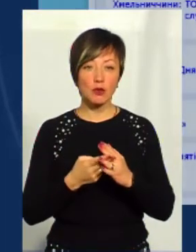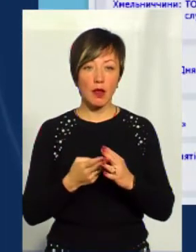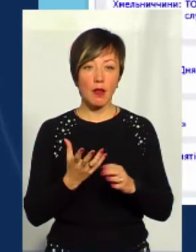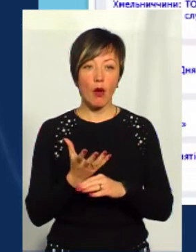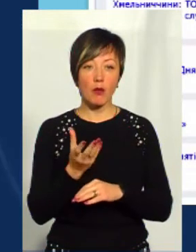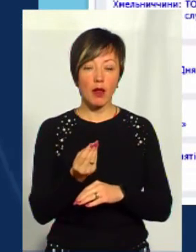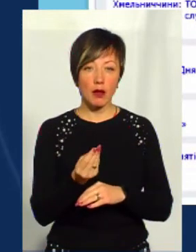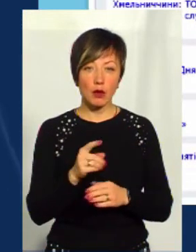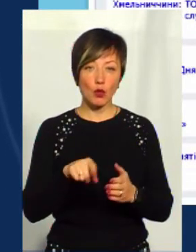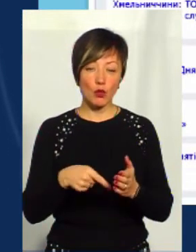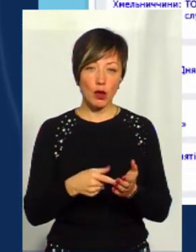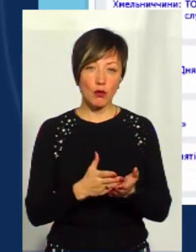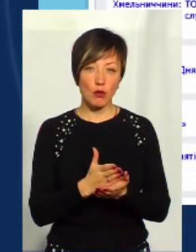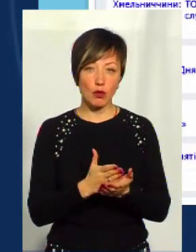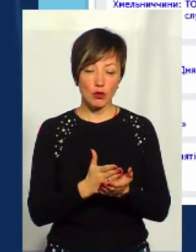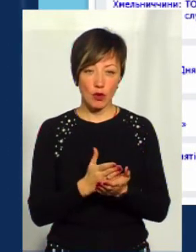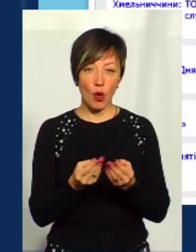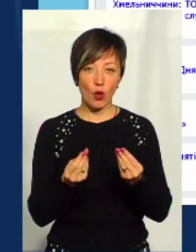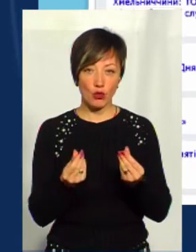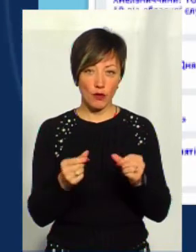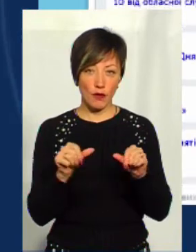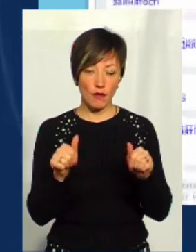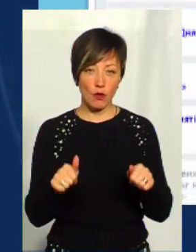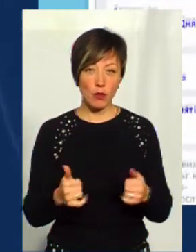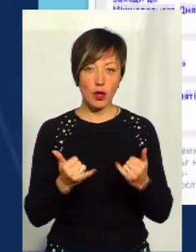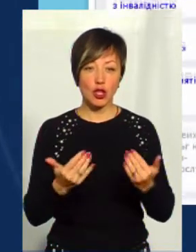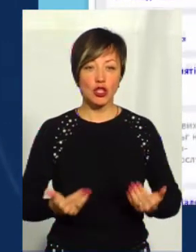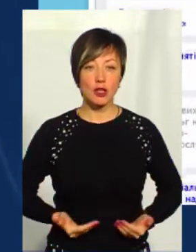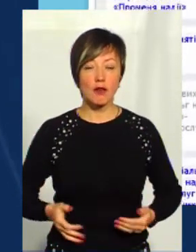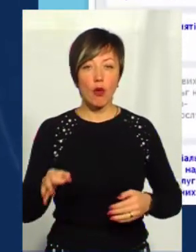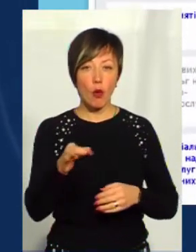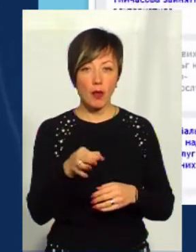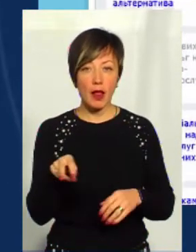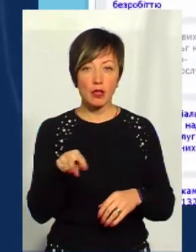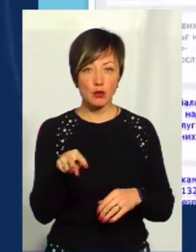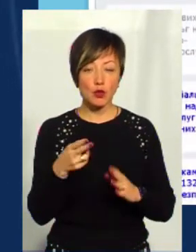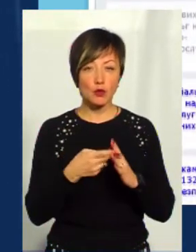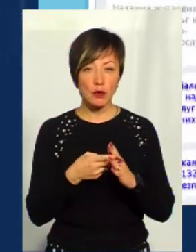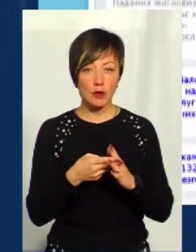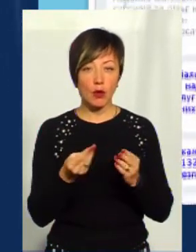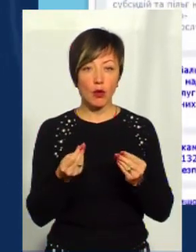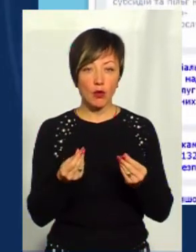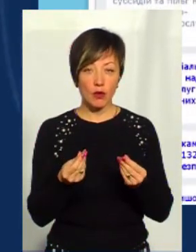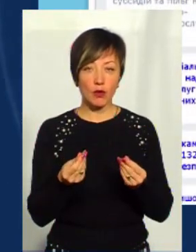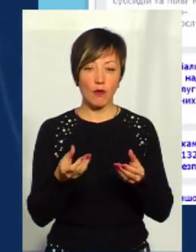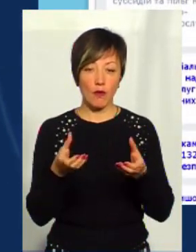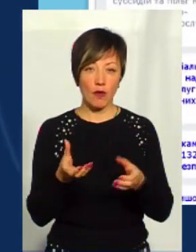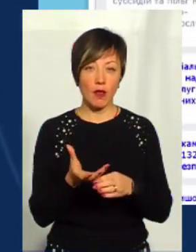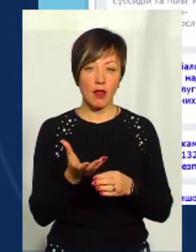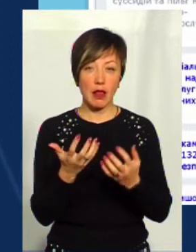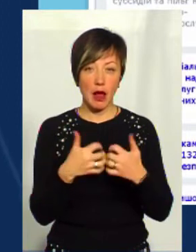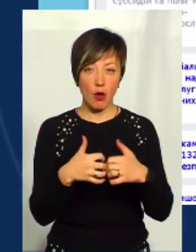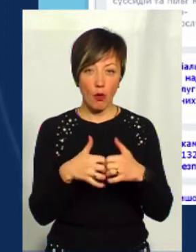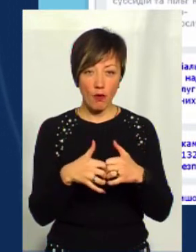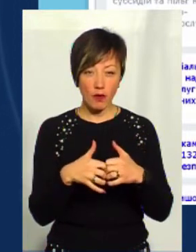на оплату житлово-комунальних послуг у грошовій формі. Для жителів області у листопаді субсидії у готівковій формі нараховано